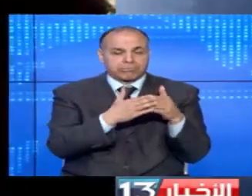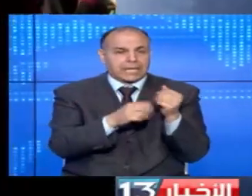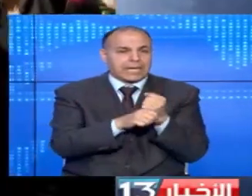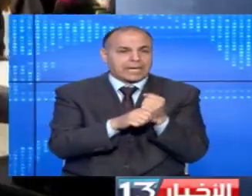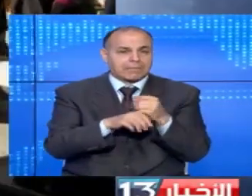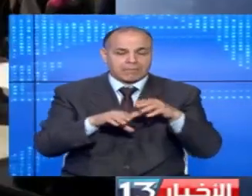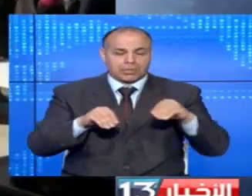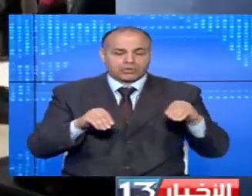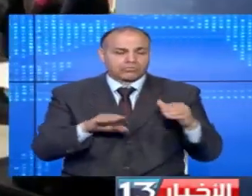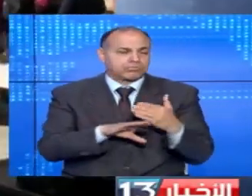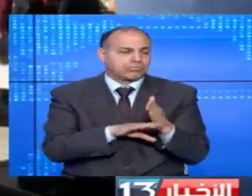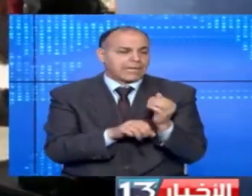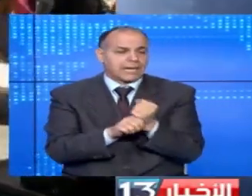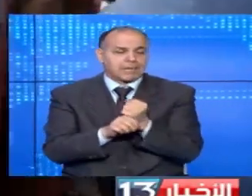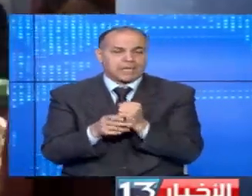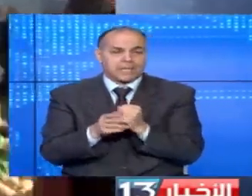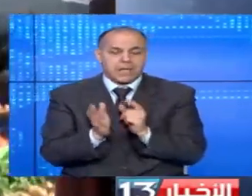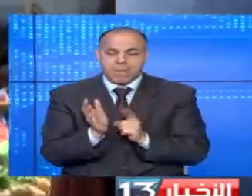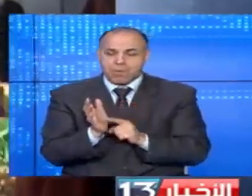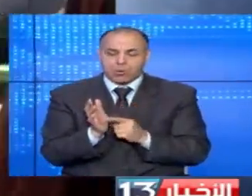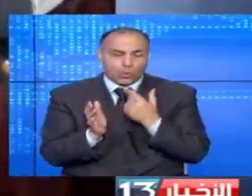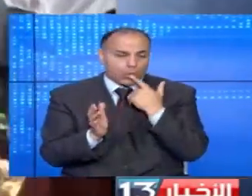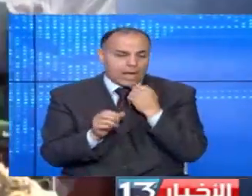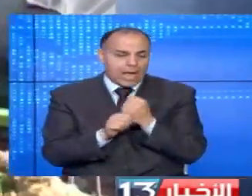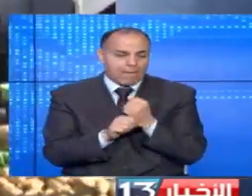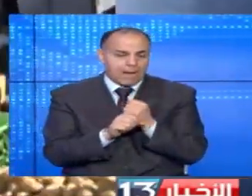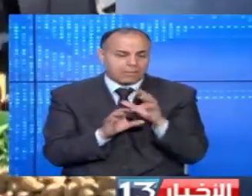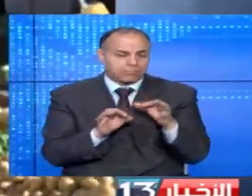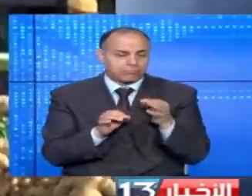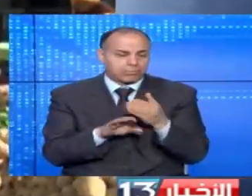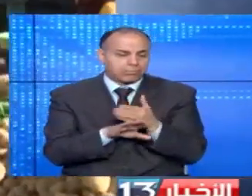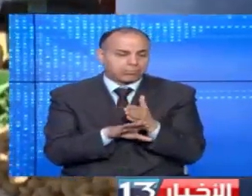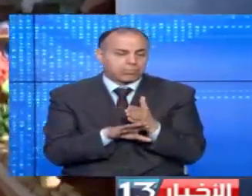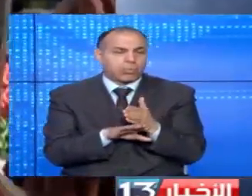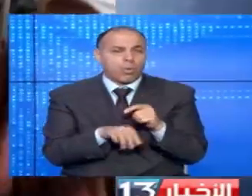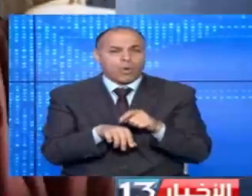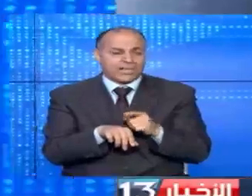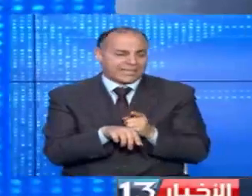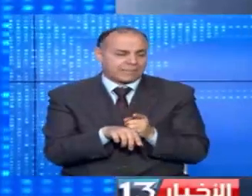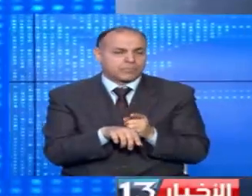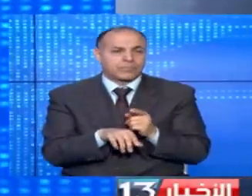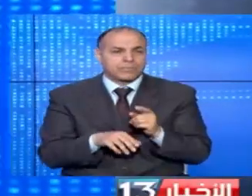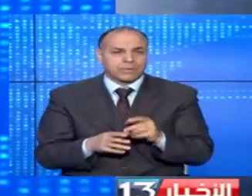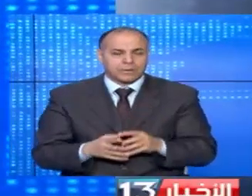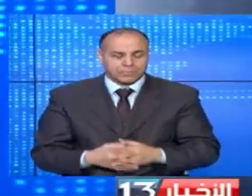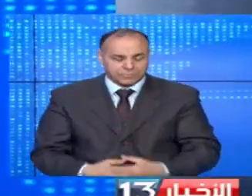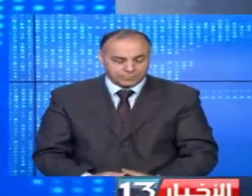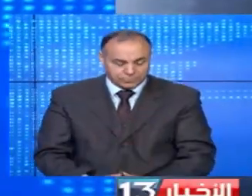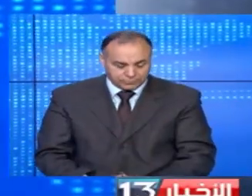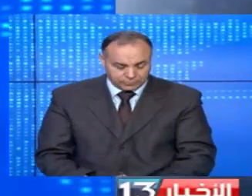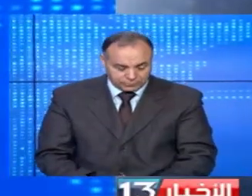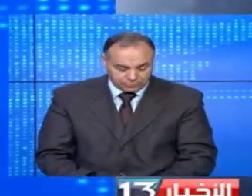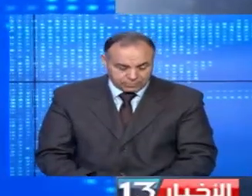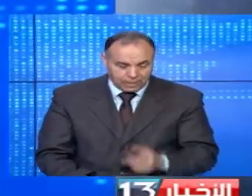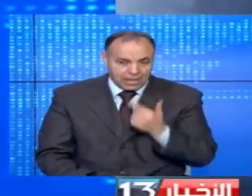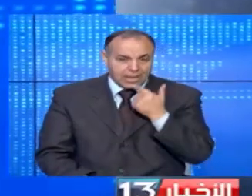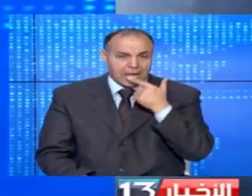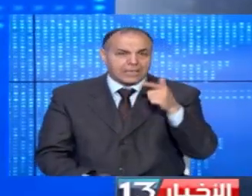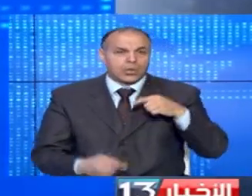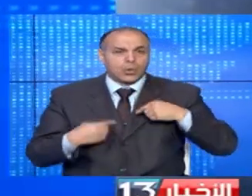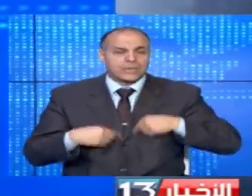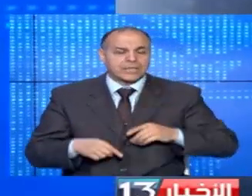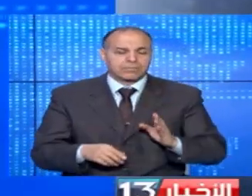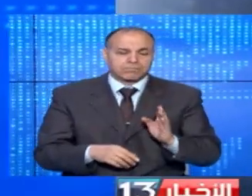هذه الاشغال مؤكدا العمل على انجازها في اقرب الاجال افادت وزاره